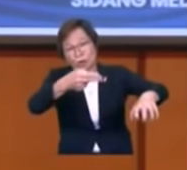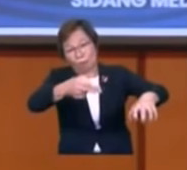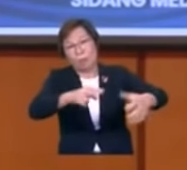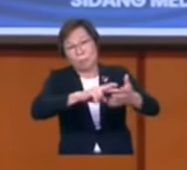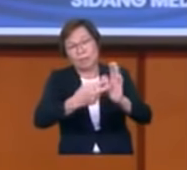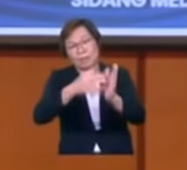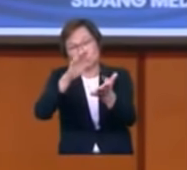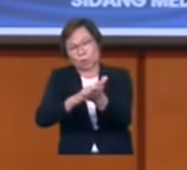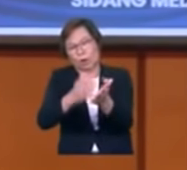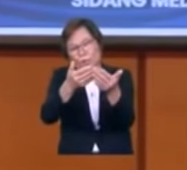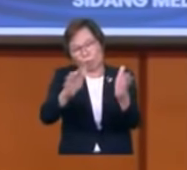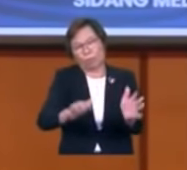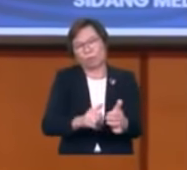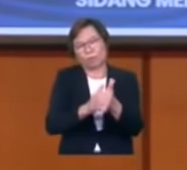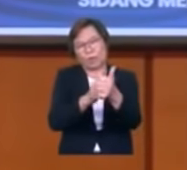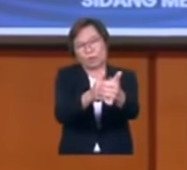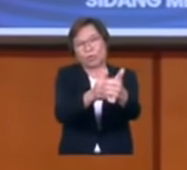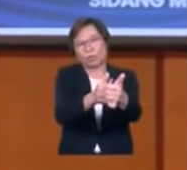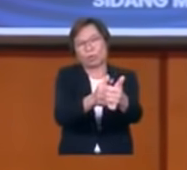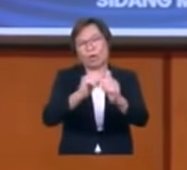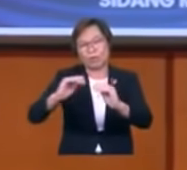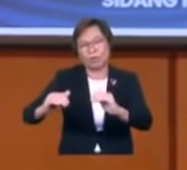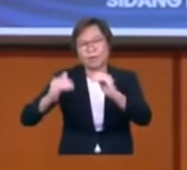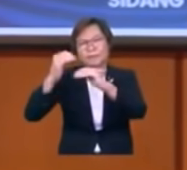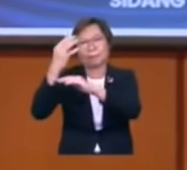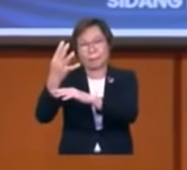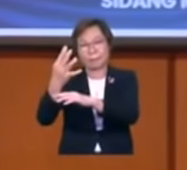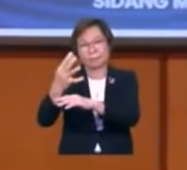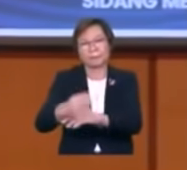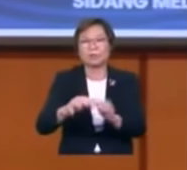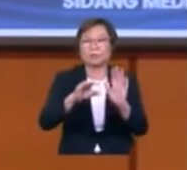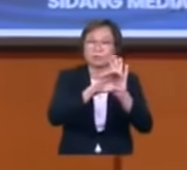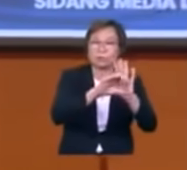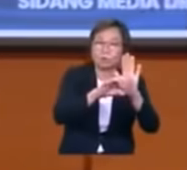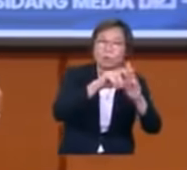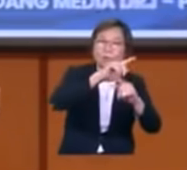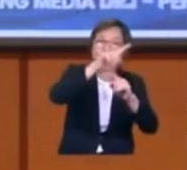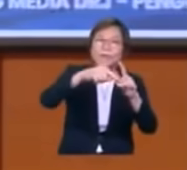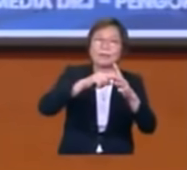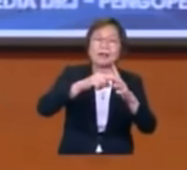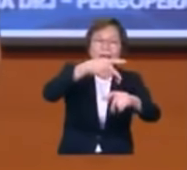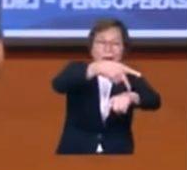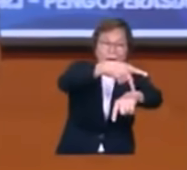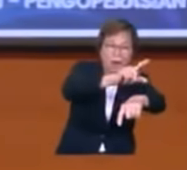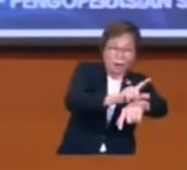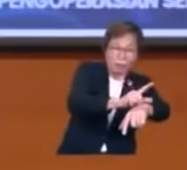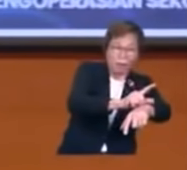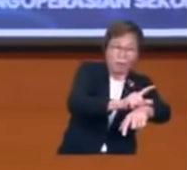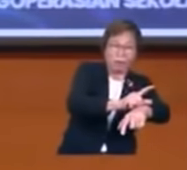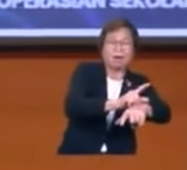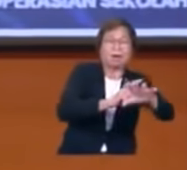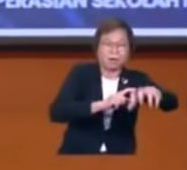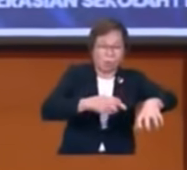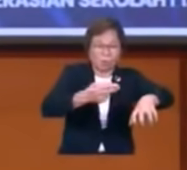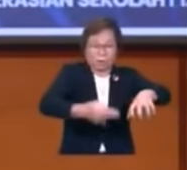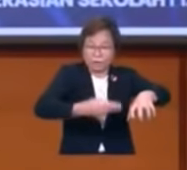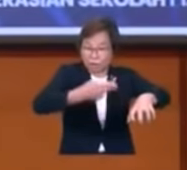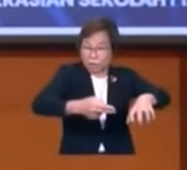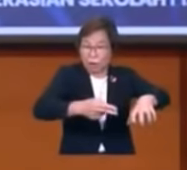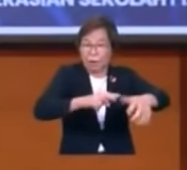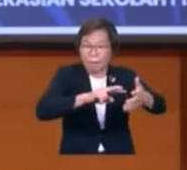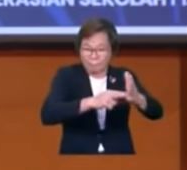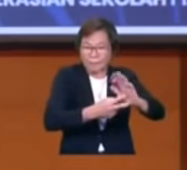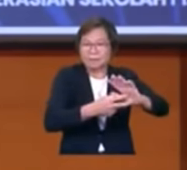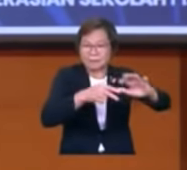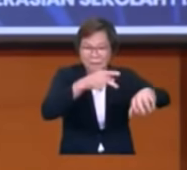sekolah akan dibuka mengikut ketetapan untuk fase 4 sebagai contoh apabila Langkawi melaksanakan removable maka